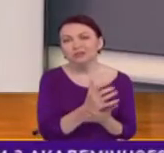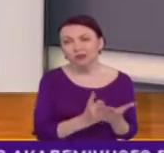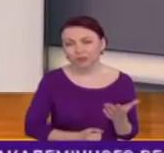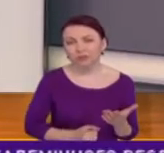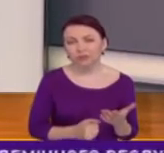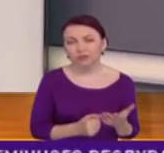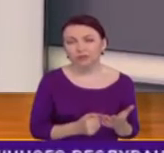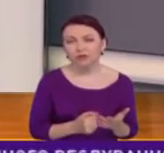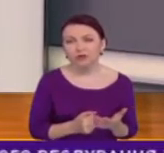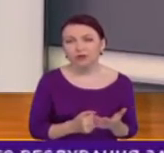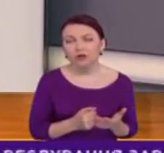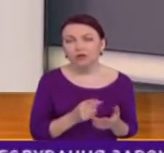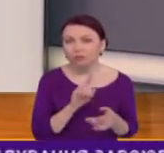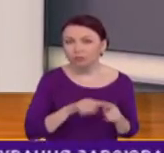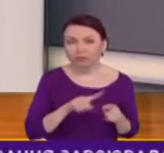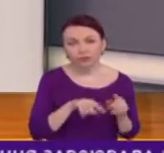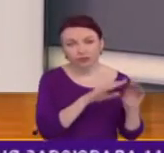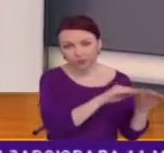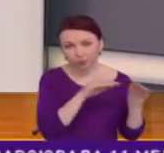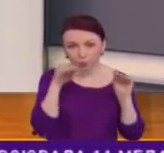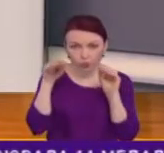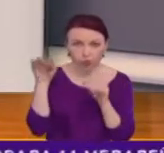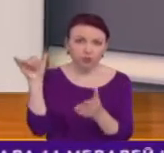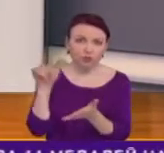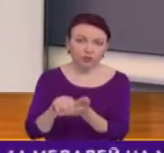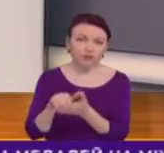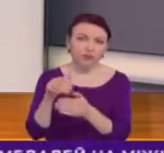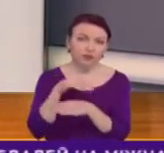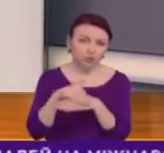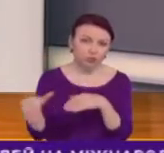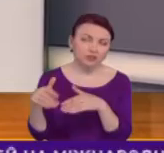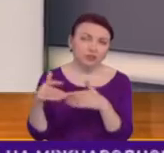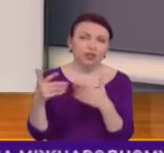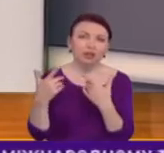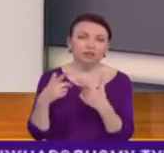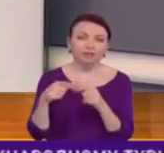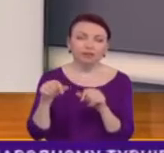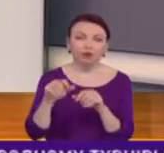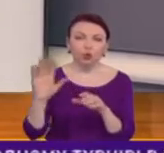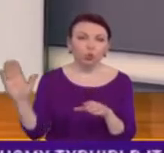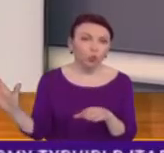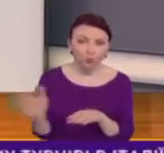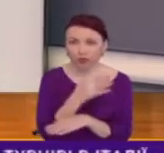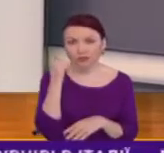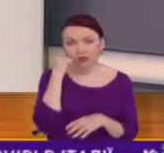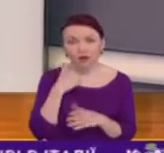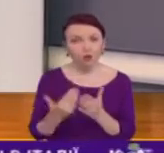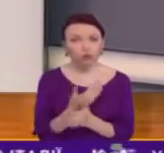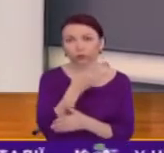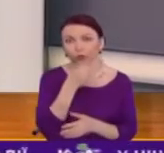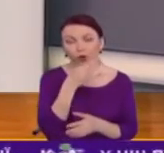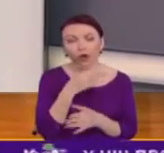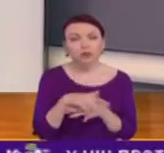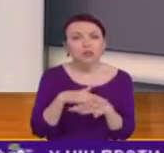резерві, ну, негайно встановили на вулицях, де демонтовані, де самі стратегічні об'єкти, де велике